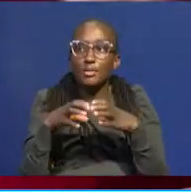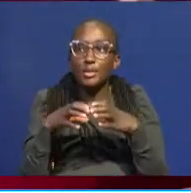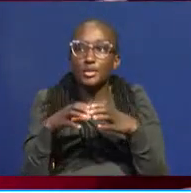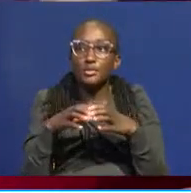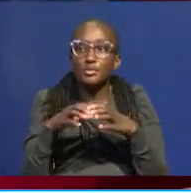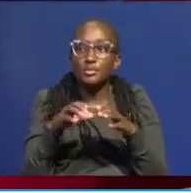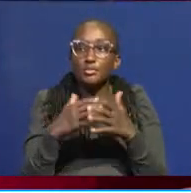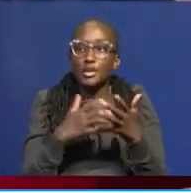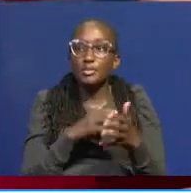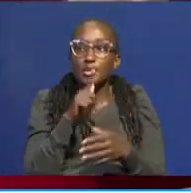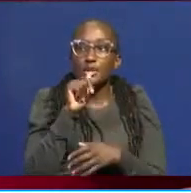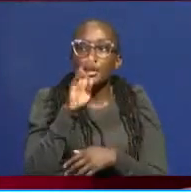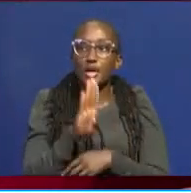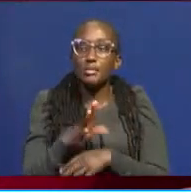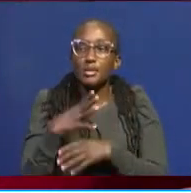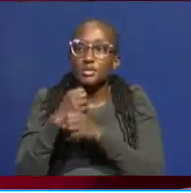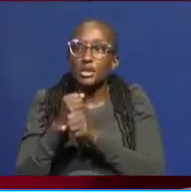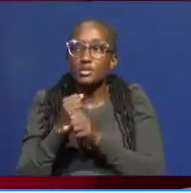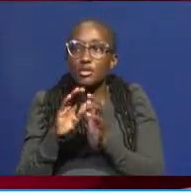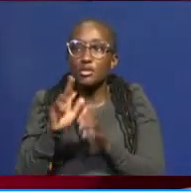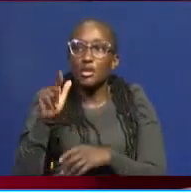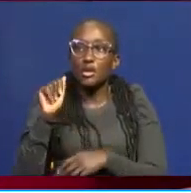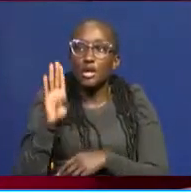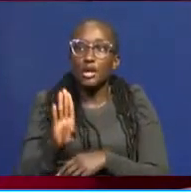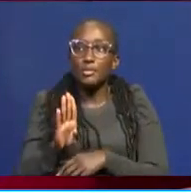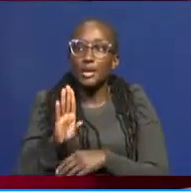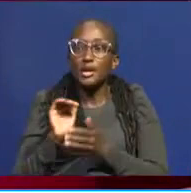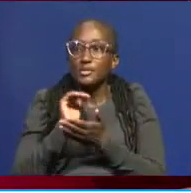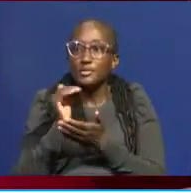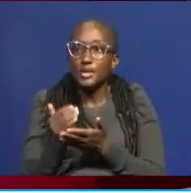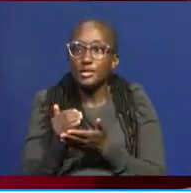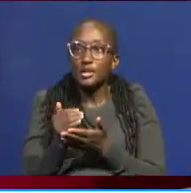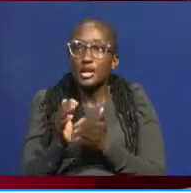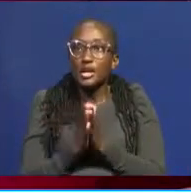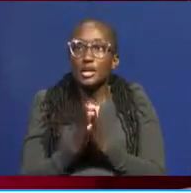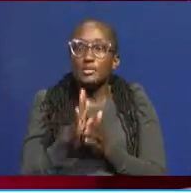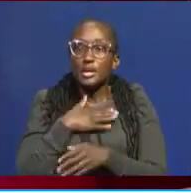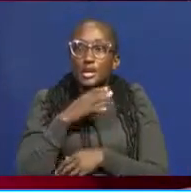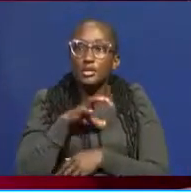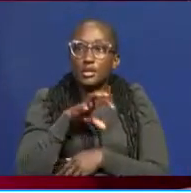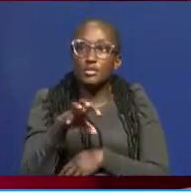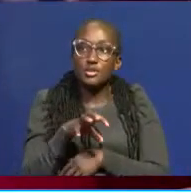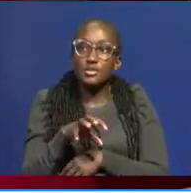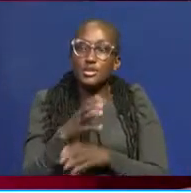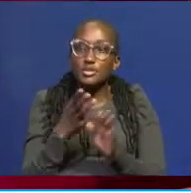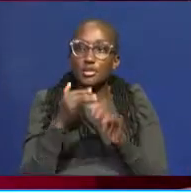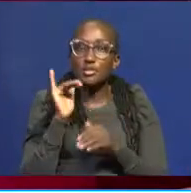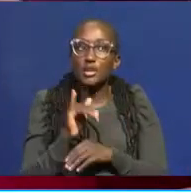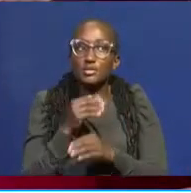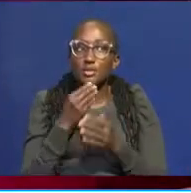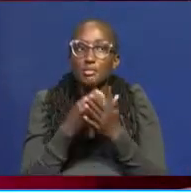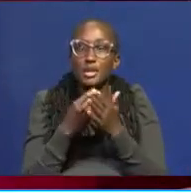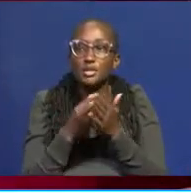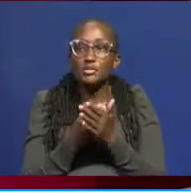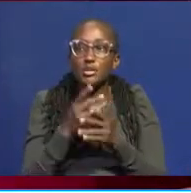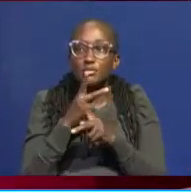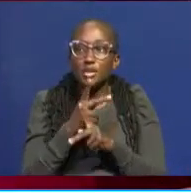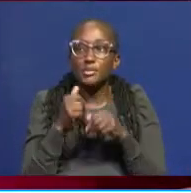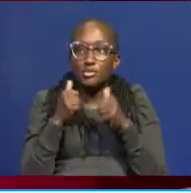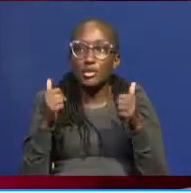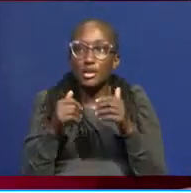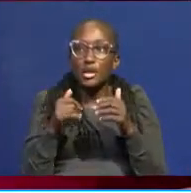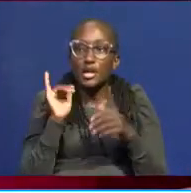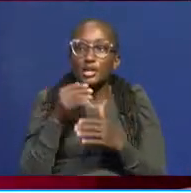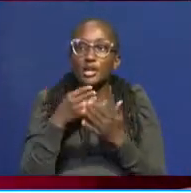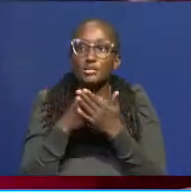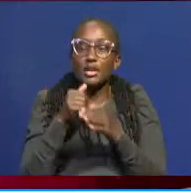kama ni lap trust ama ni lap fund, na kaunti yangu ile nilifanyia kazi atakana iwe pesa zangu aliziweka sawa sawa na wakazituma